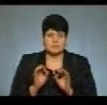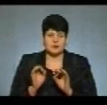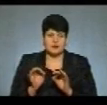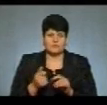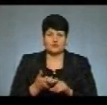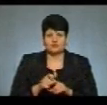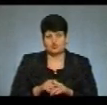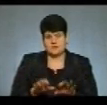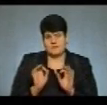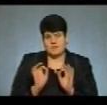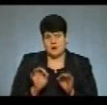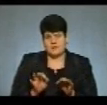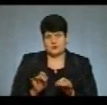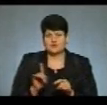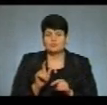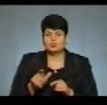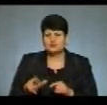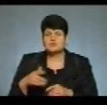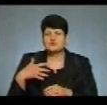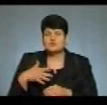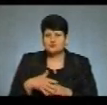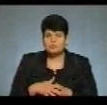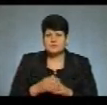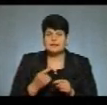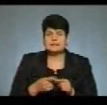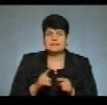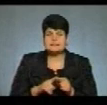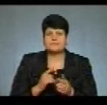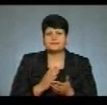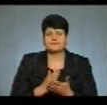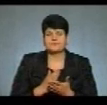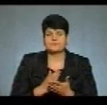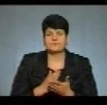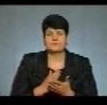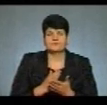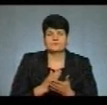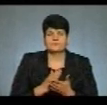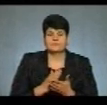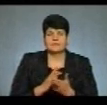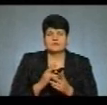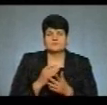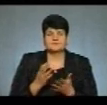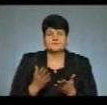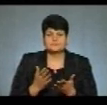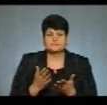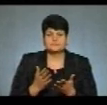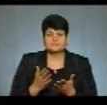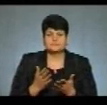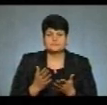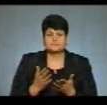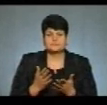Ну, дуже правильно, щоб люди зрозуміли, знаєте, оцей, як вам сказати, такий